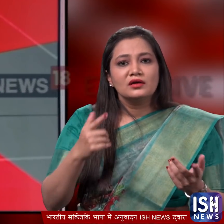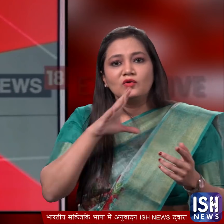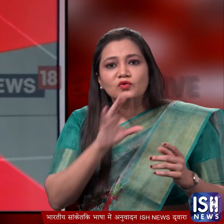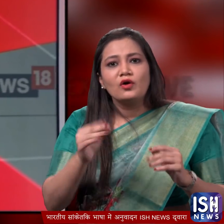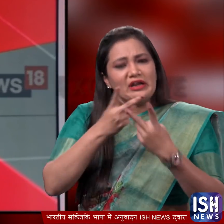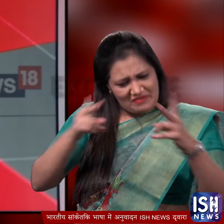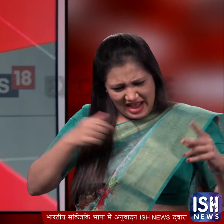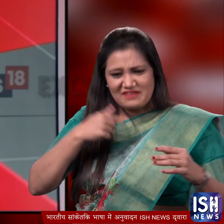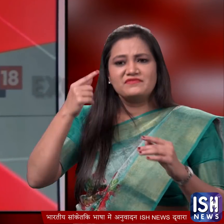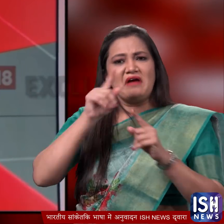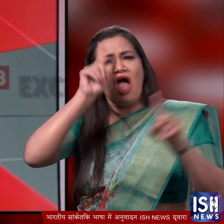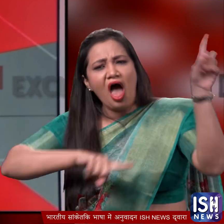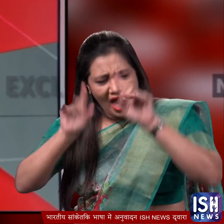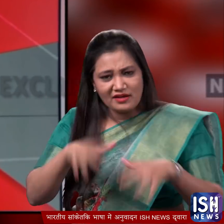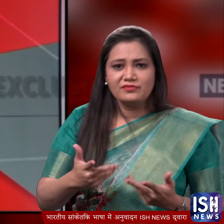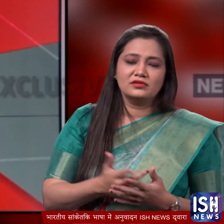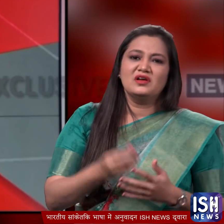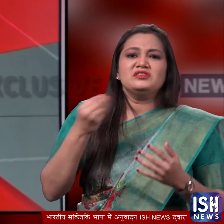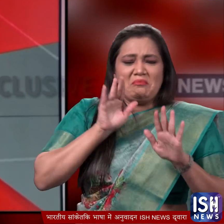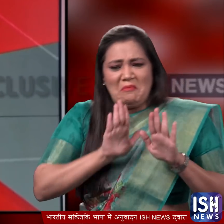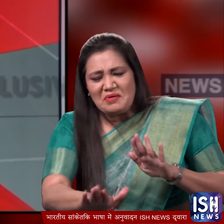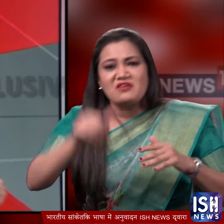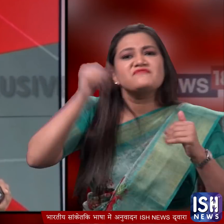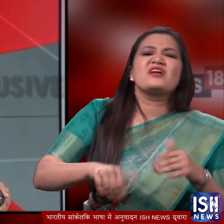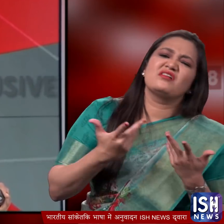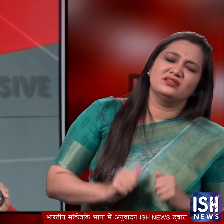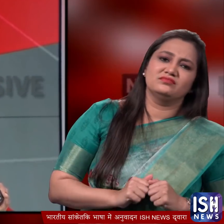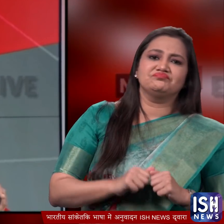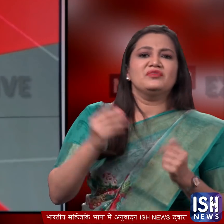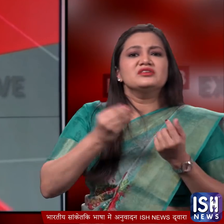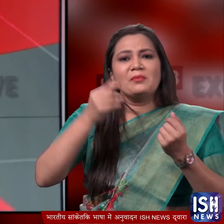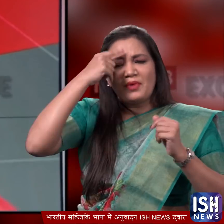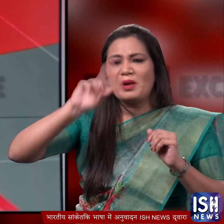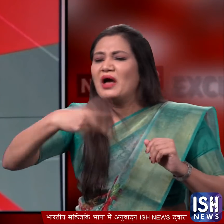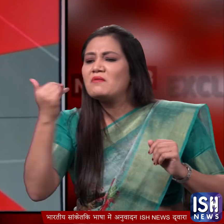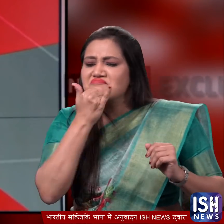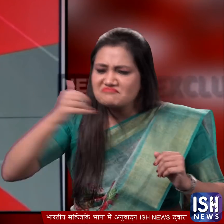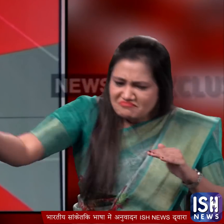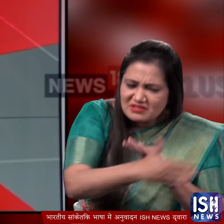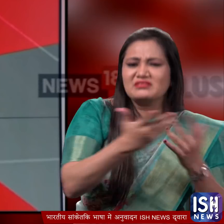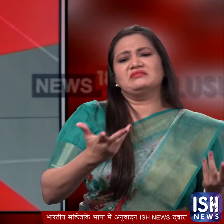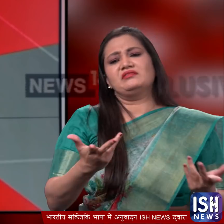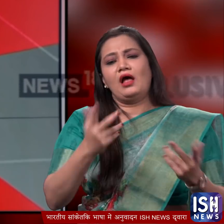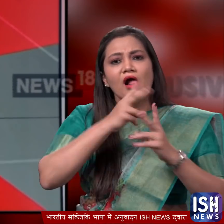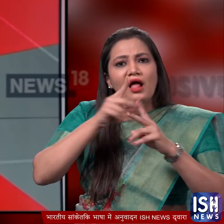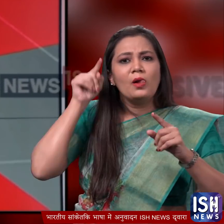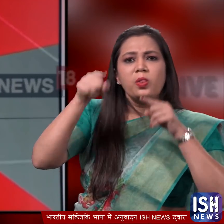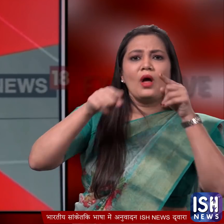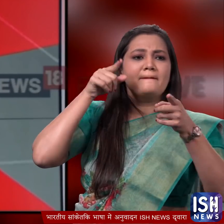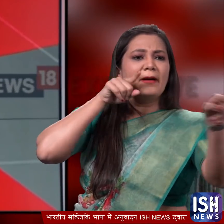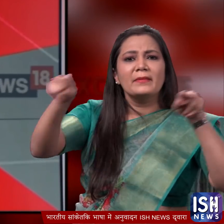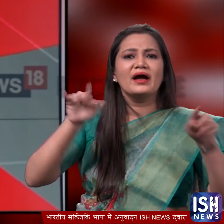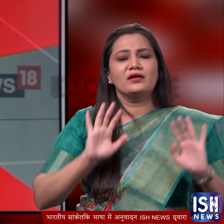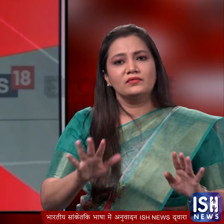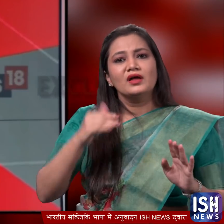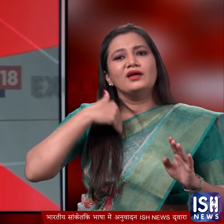डालने के लिए हमने बहानों की लंबी लिस्ट बना रखी है। कभी ब्रेक फेल होने का बहाना बना लेंगे, कभी दूसरी गाड़ियों की गलती ढूंढ निकालेंगे। ये तो